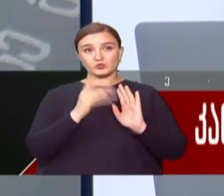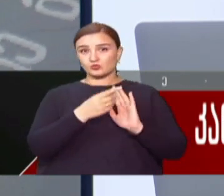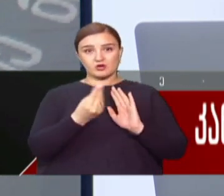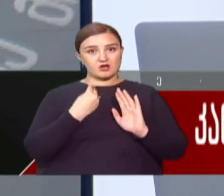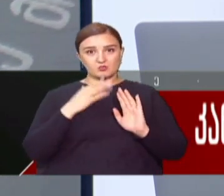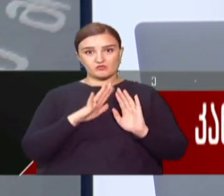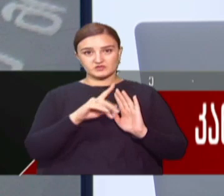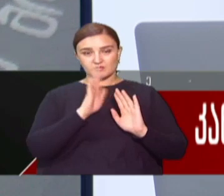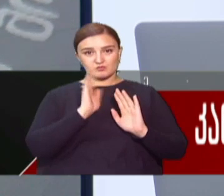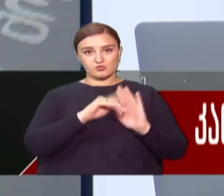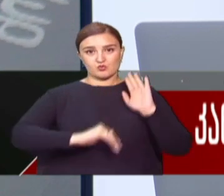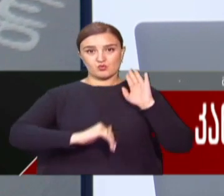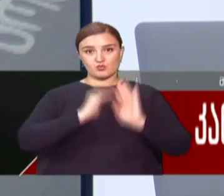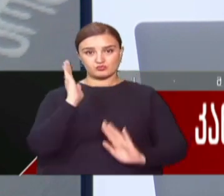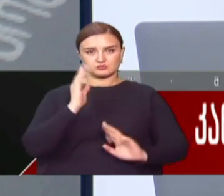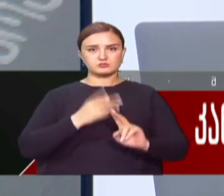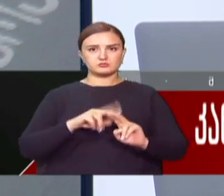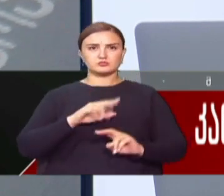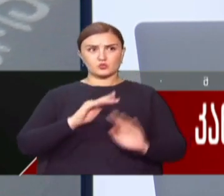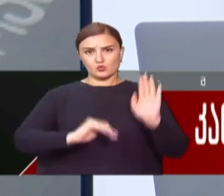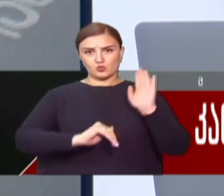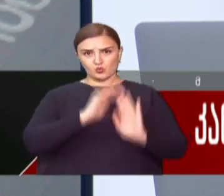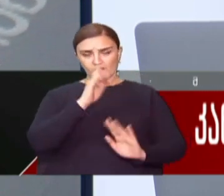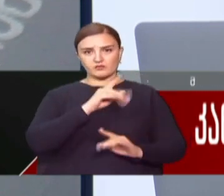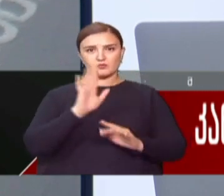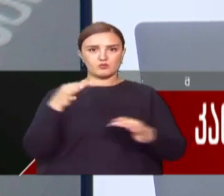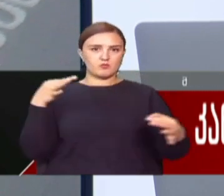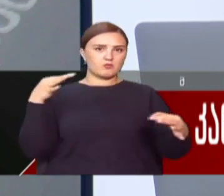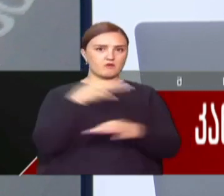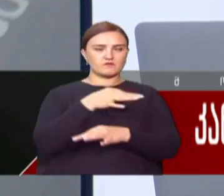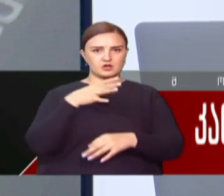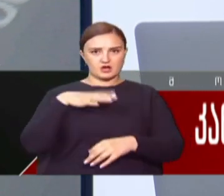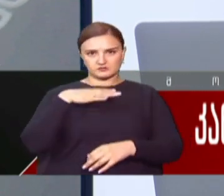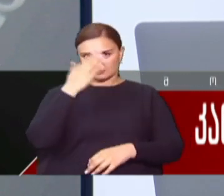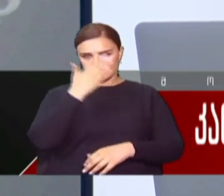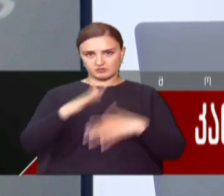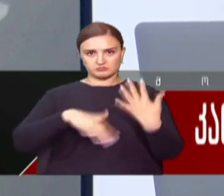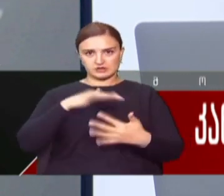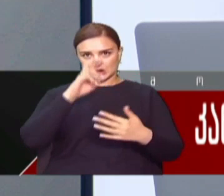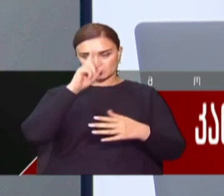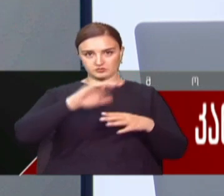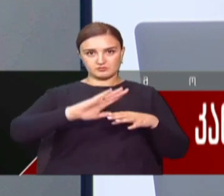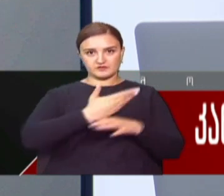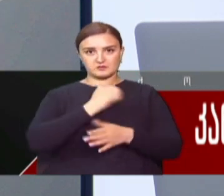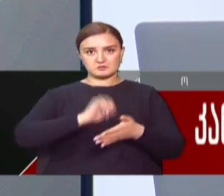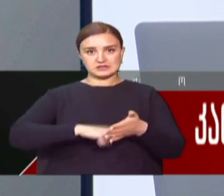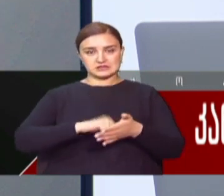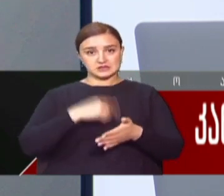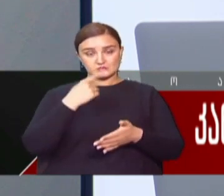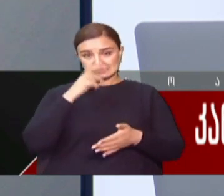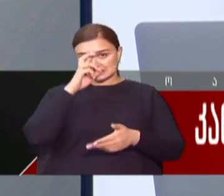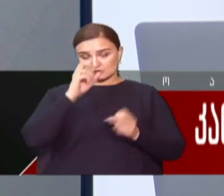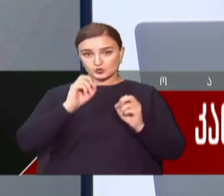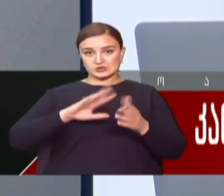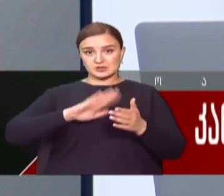aze cat teba. Uțgăbis snobit statul se uar copiti pasuhi unda gahtes destabilizații sa da heli suplebis da am copit sa puzuri. Sacam tipa usap